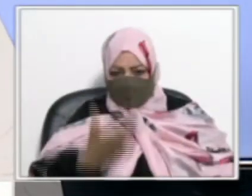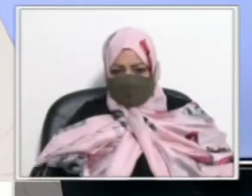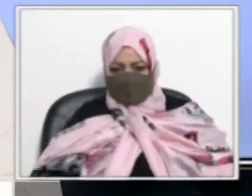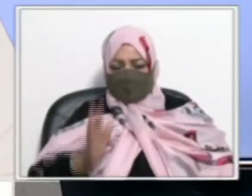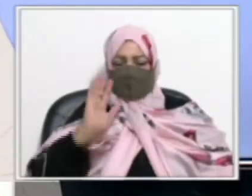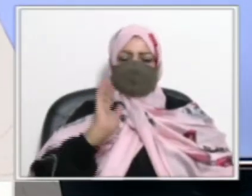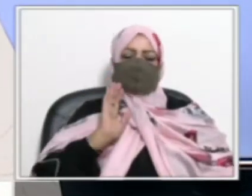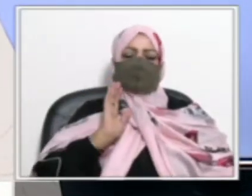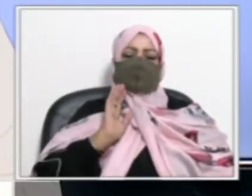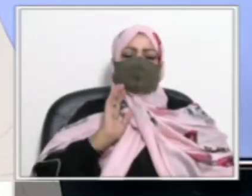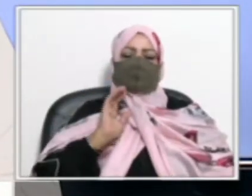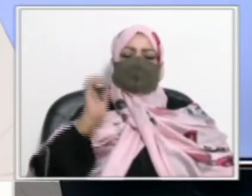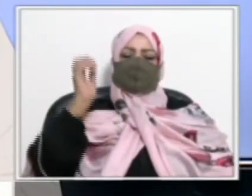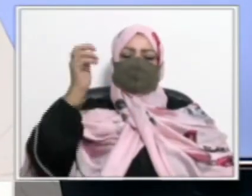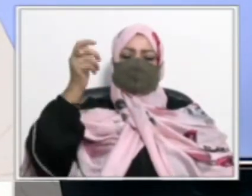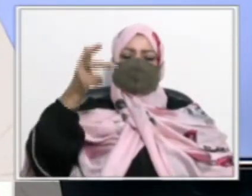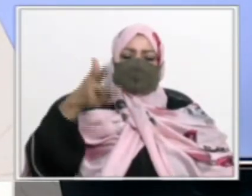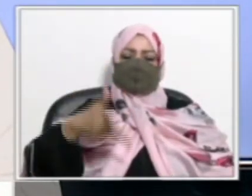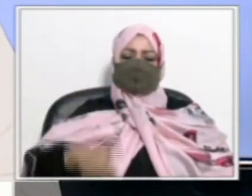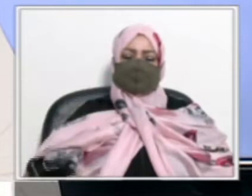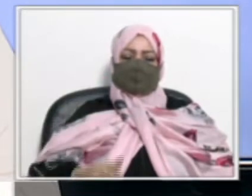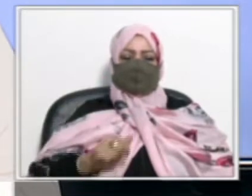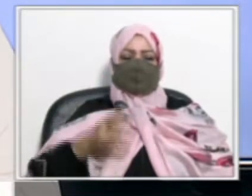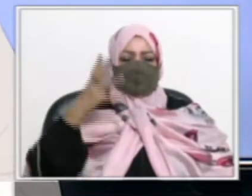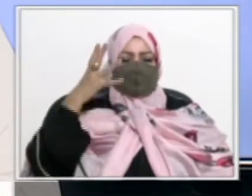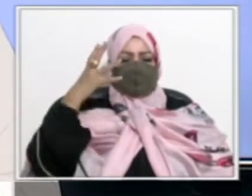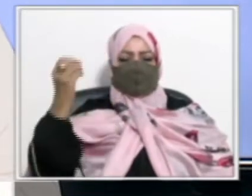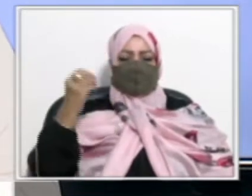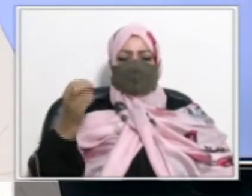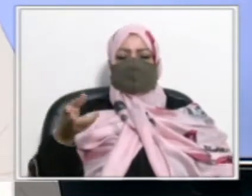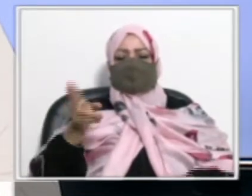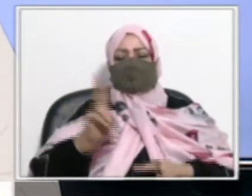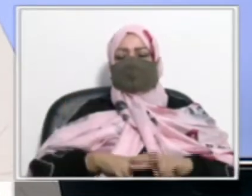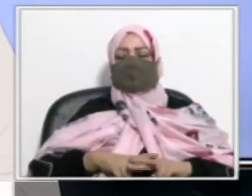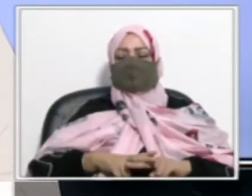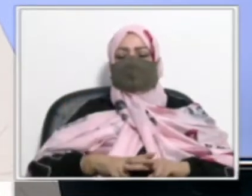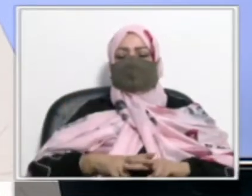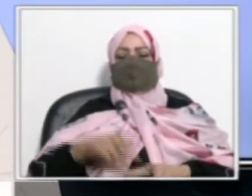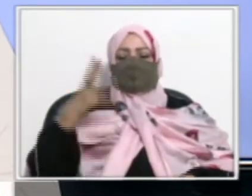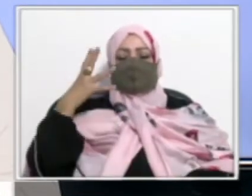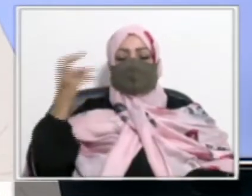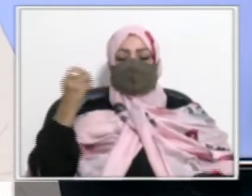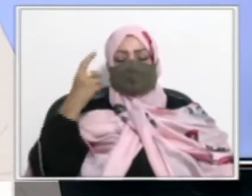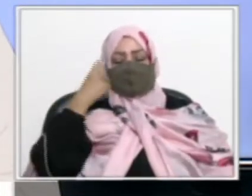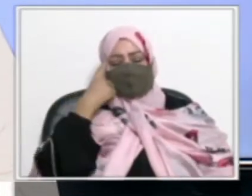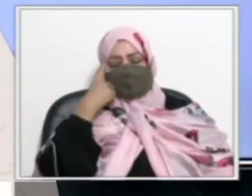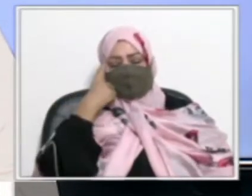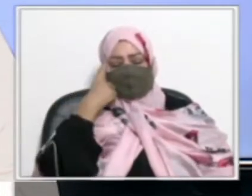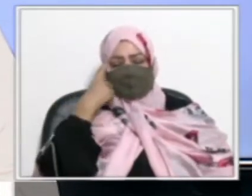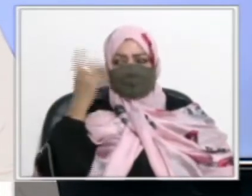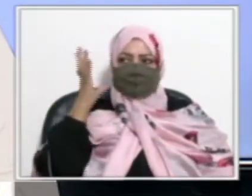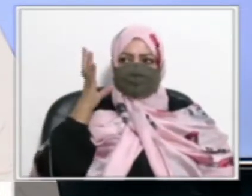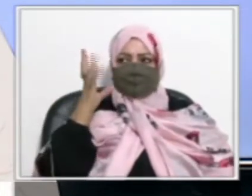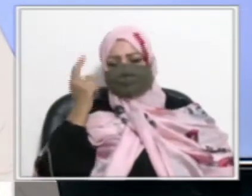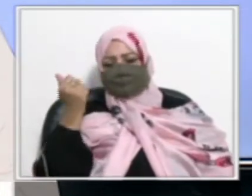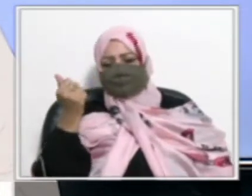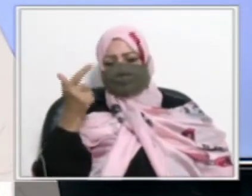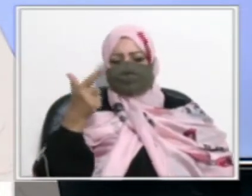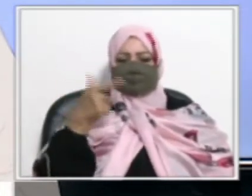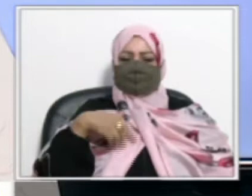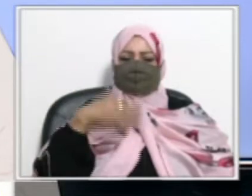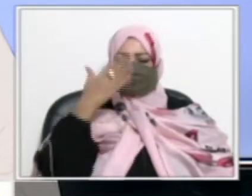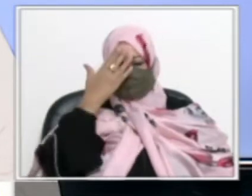الزمن أو إن بعد الزمن، فيلغي ركعة إن ترك ركوعا أو سجودا أو فاتحة ويأتي